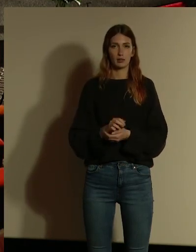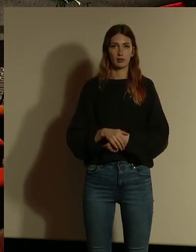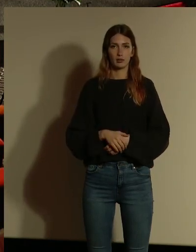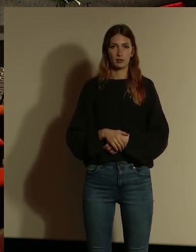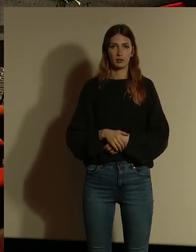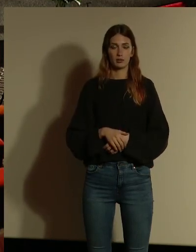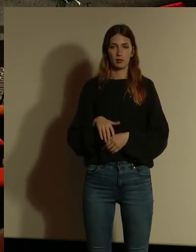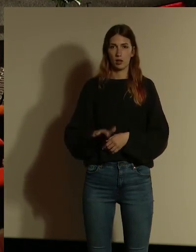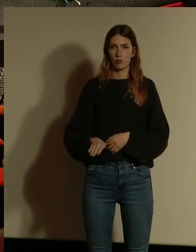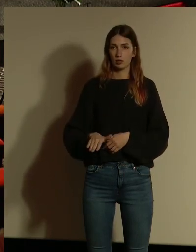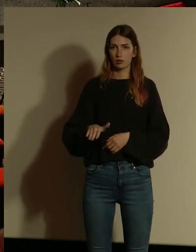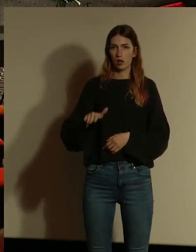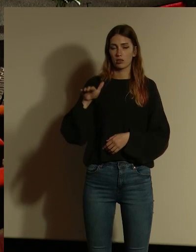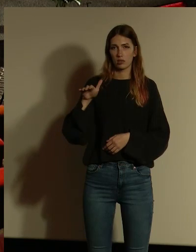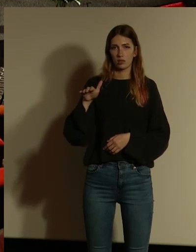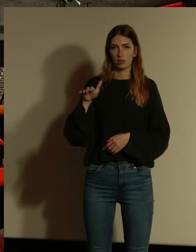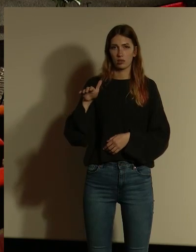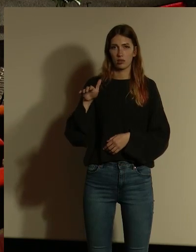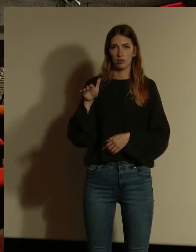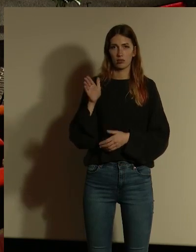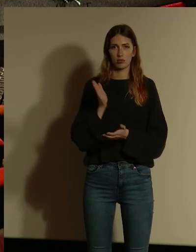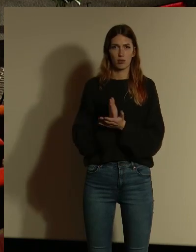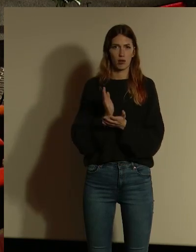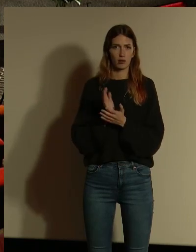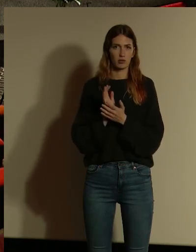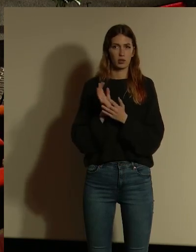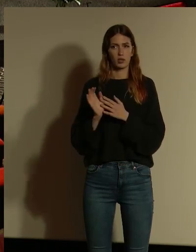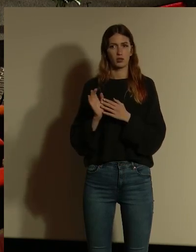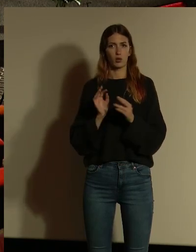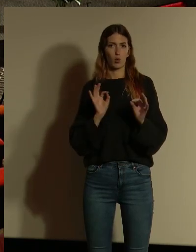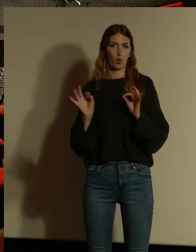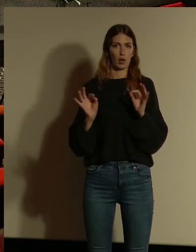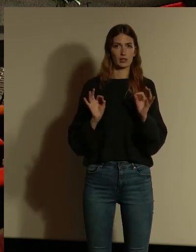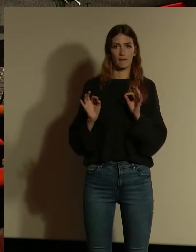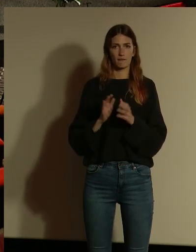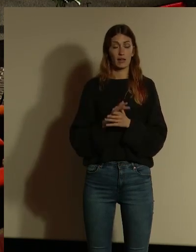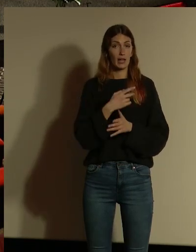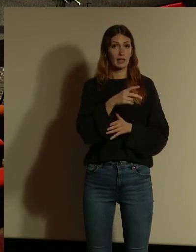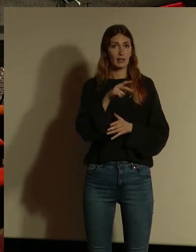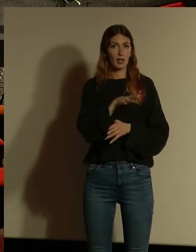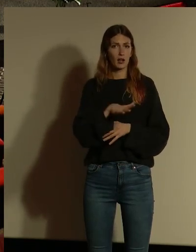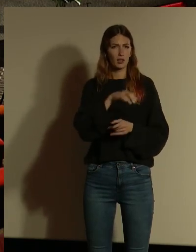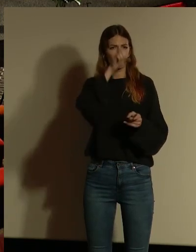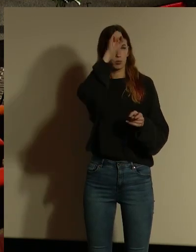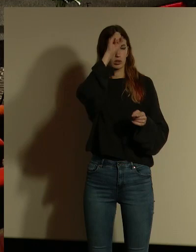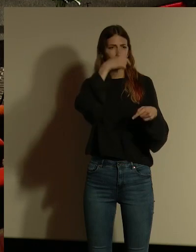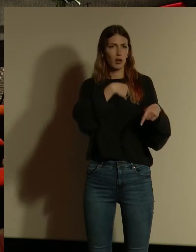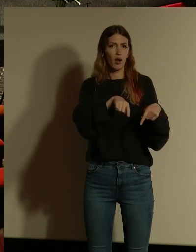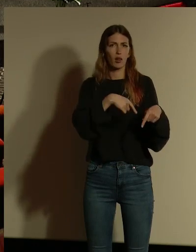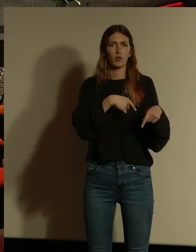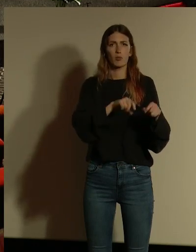ja lapsest saati olen alati olnud toretsev. Kui teistele klassipoistele meeldis mängida jalgpalli